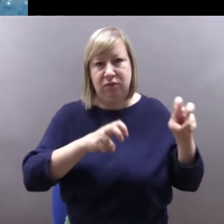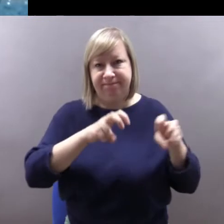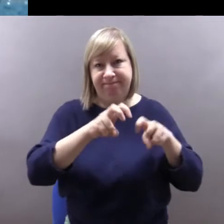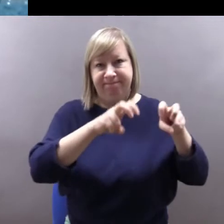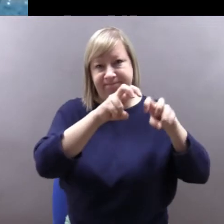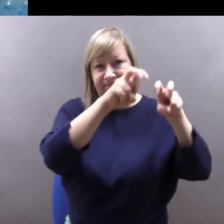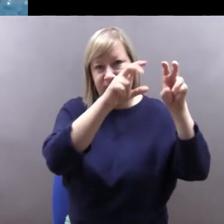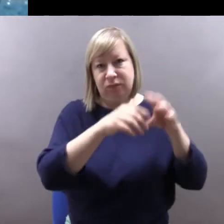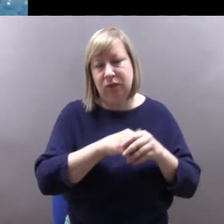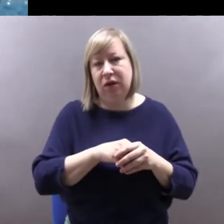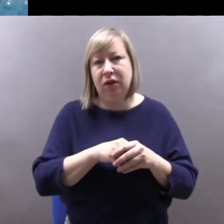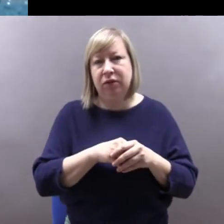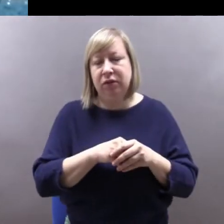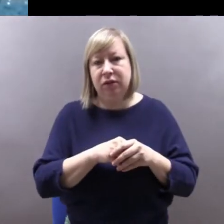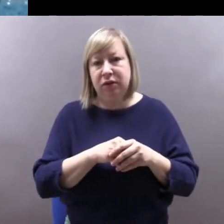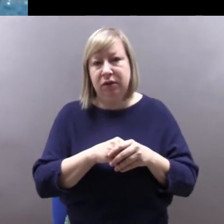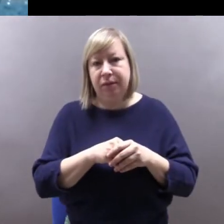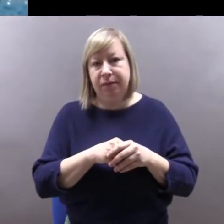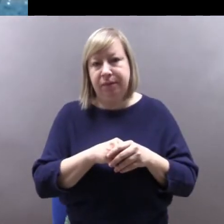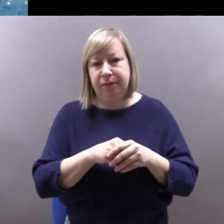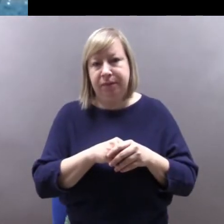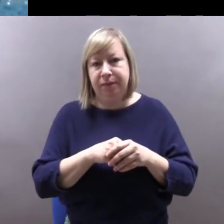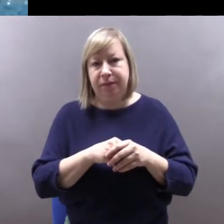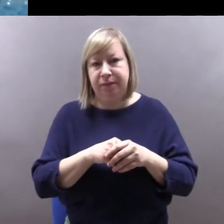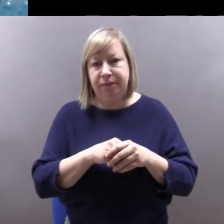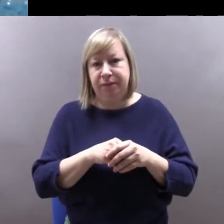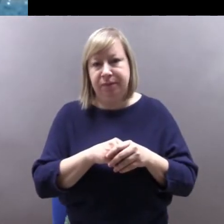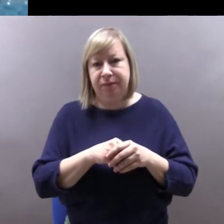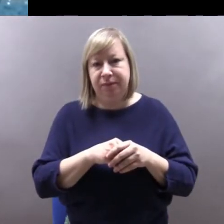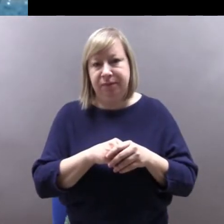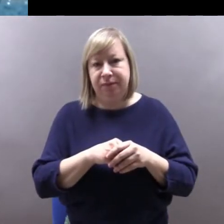uważam, że schodołaz to nie jest dostępność.